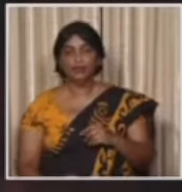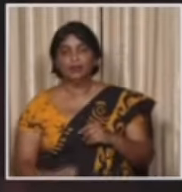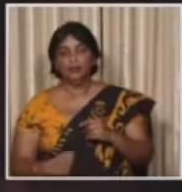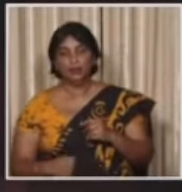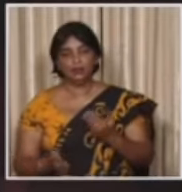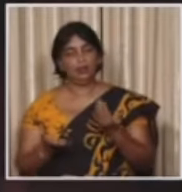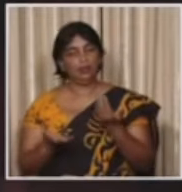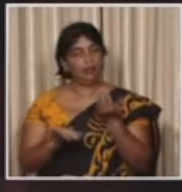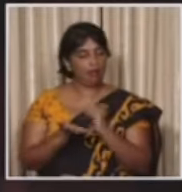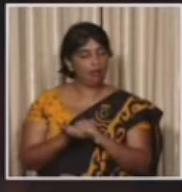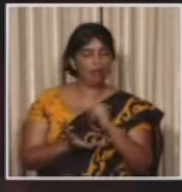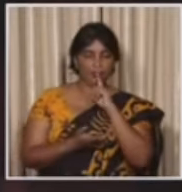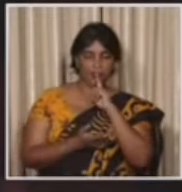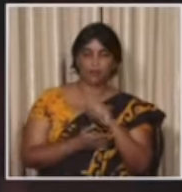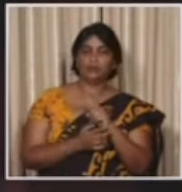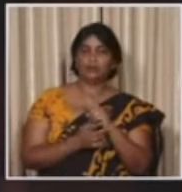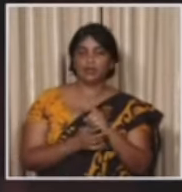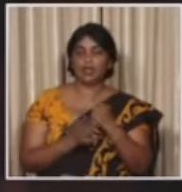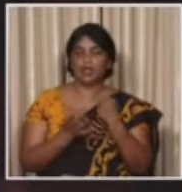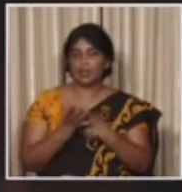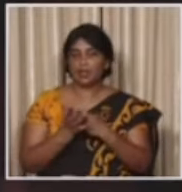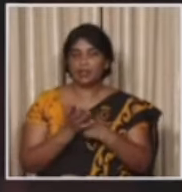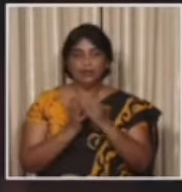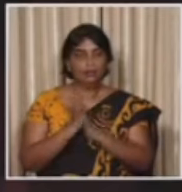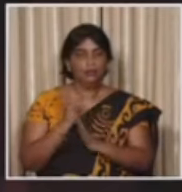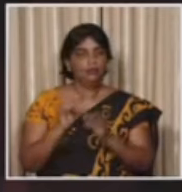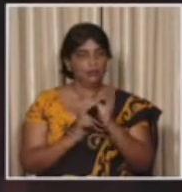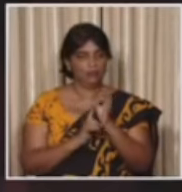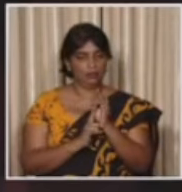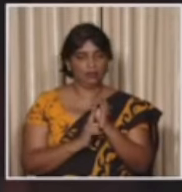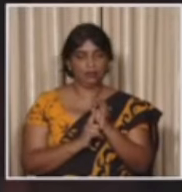ආපහු කිව්වා මෙන්න මෙහෙම කතාවක් අපේ සීමල පිටියේ මැතිතුමා.